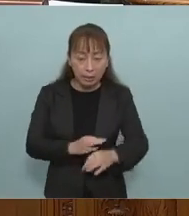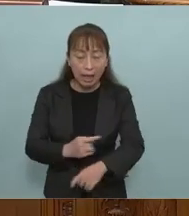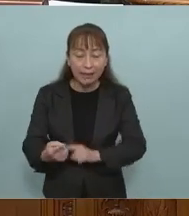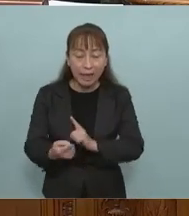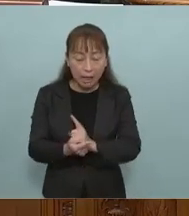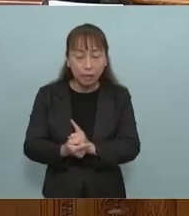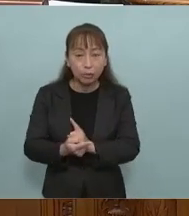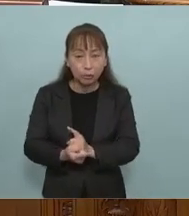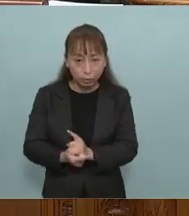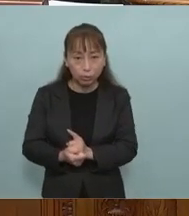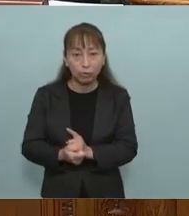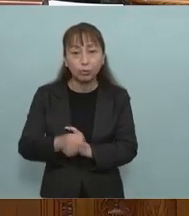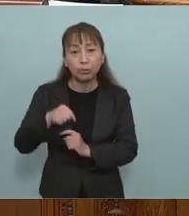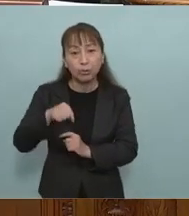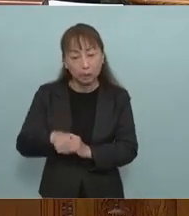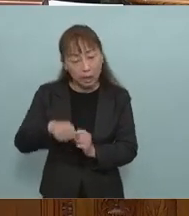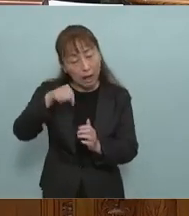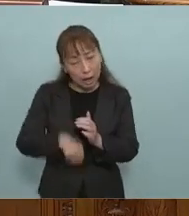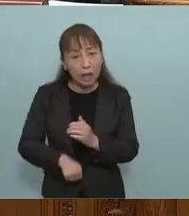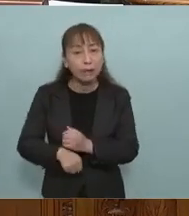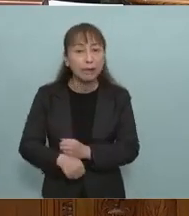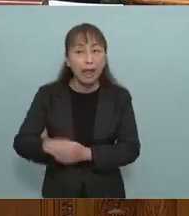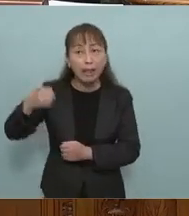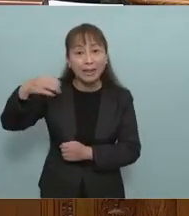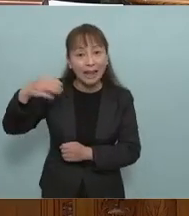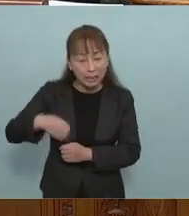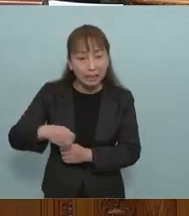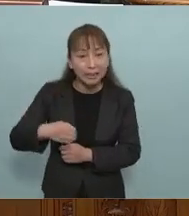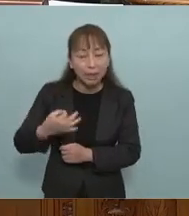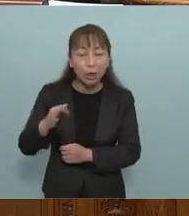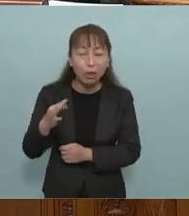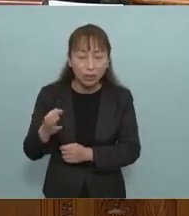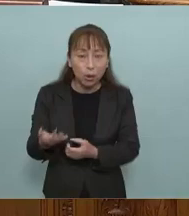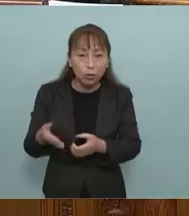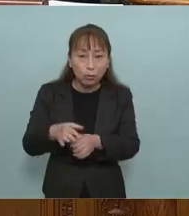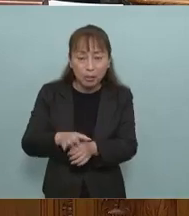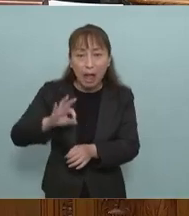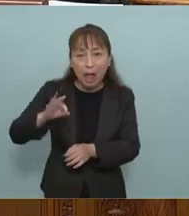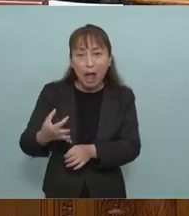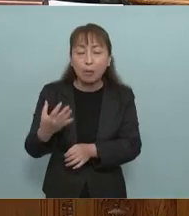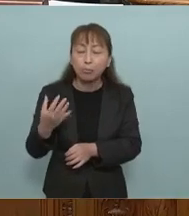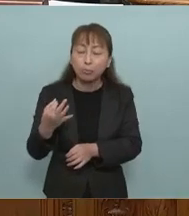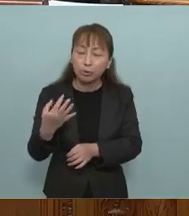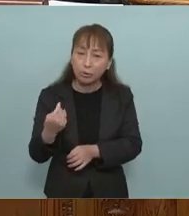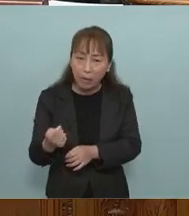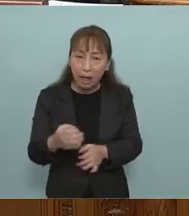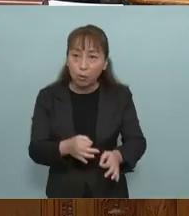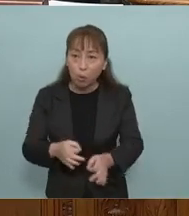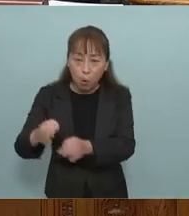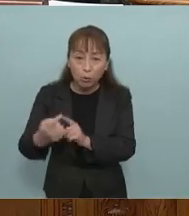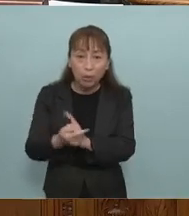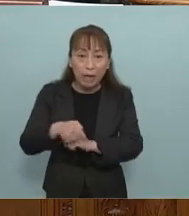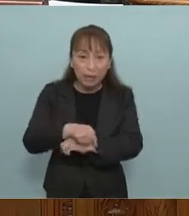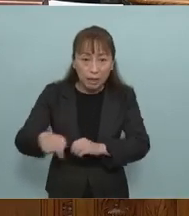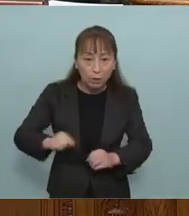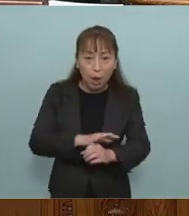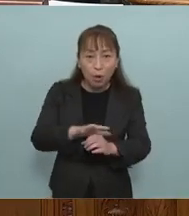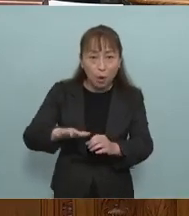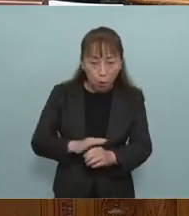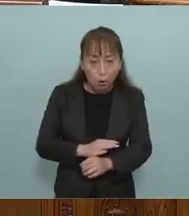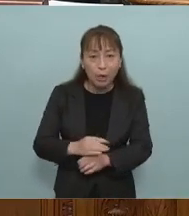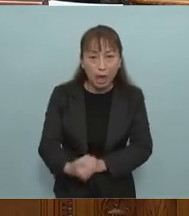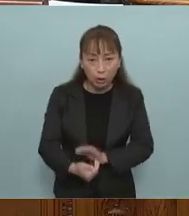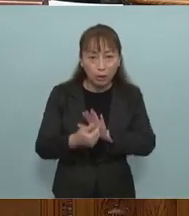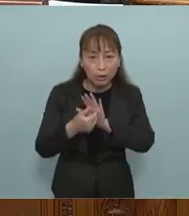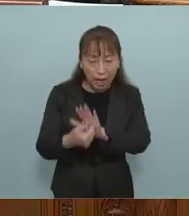として、電気料金を含めた物価高騰対策、新型コロナ対策、投資促進と